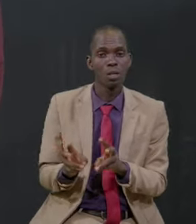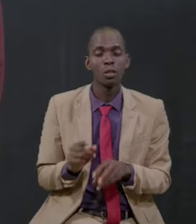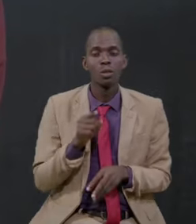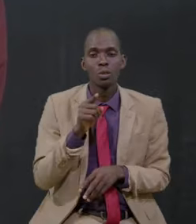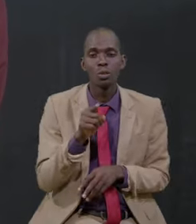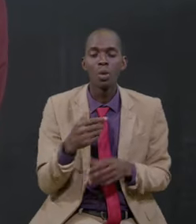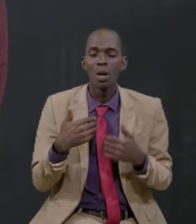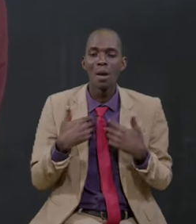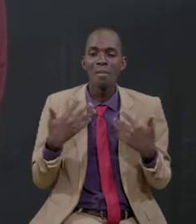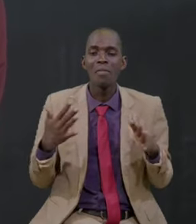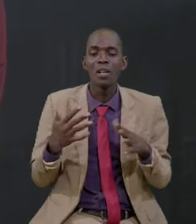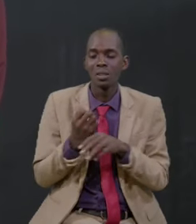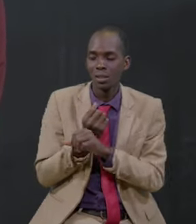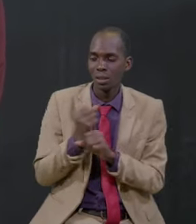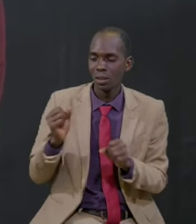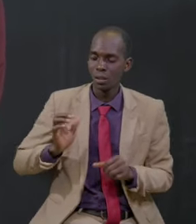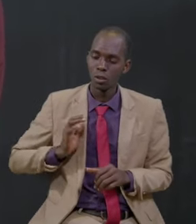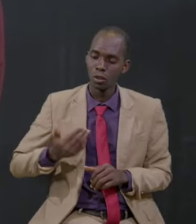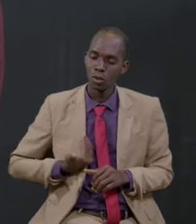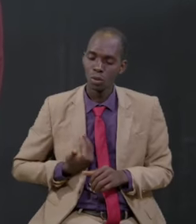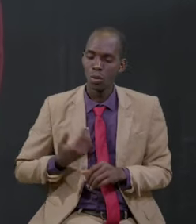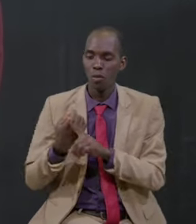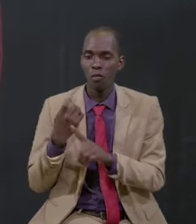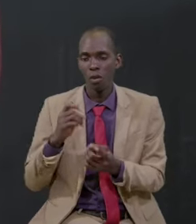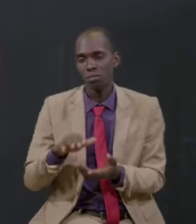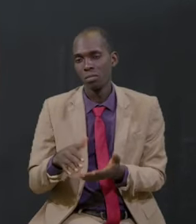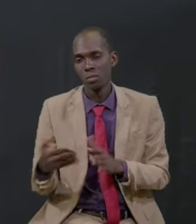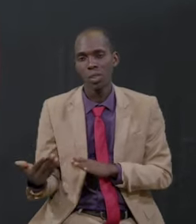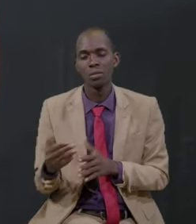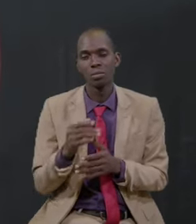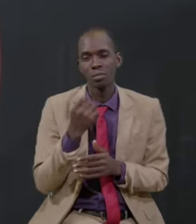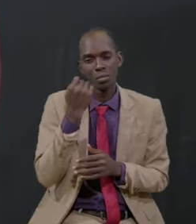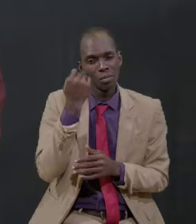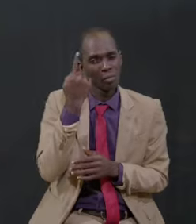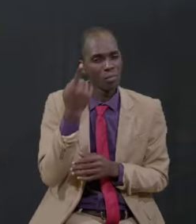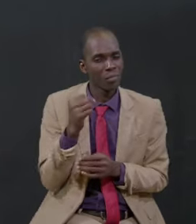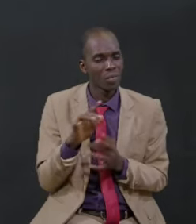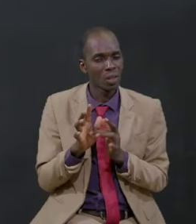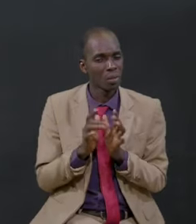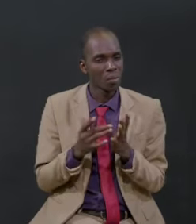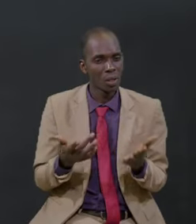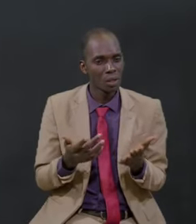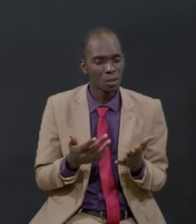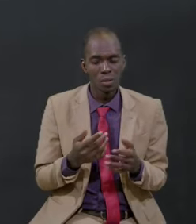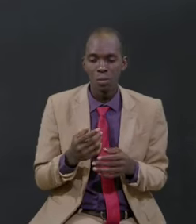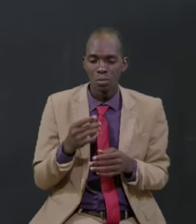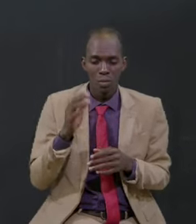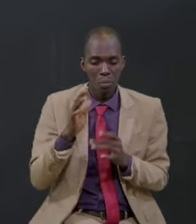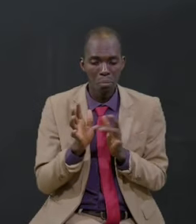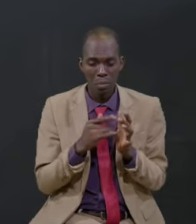de la mort. comprenez la Bible, sauvera une